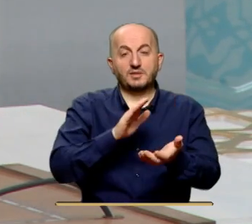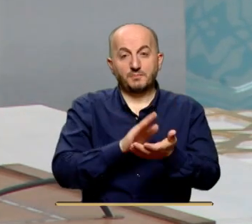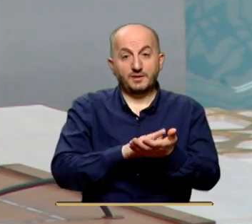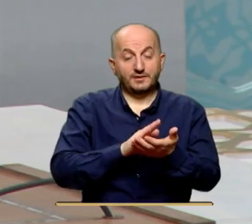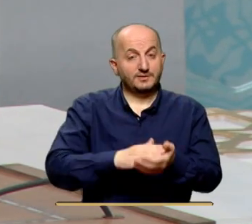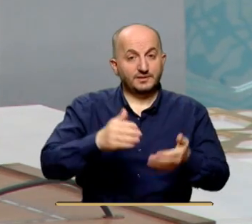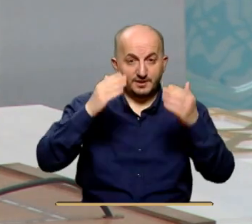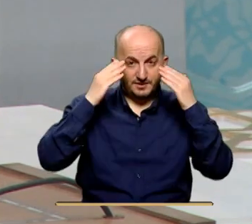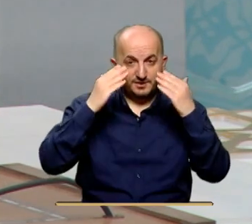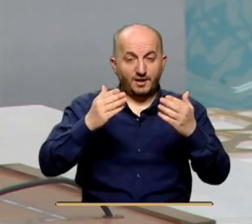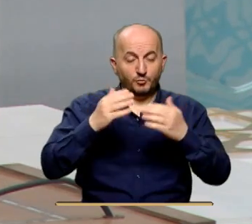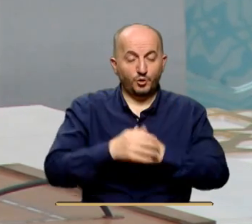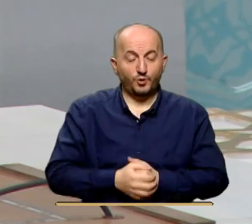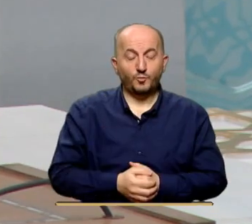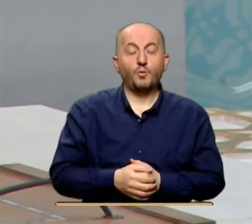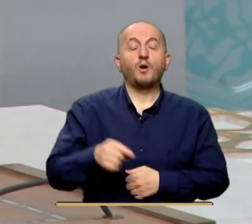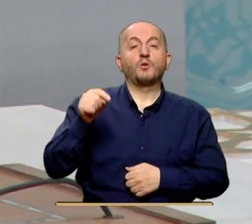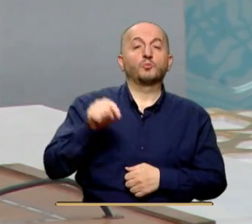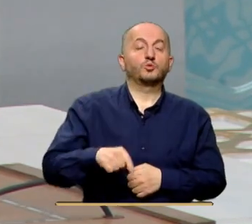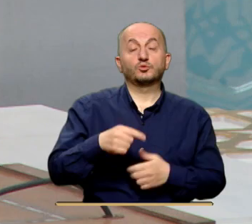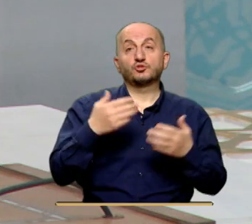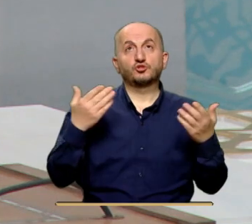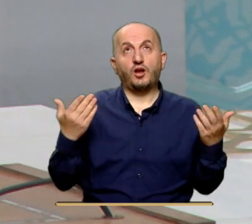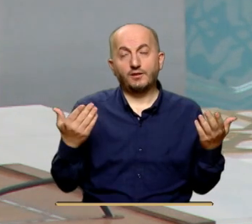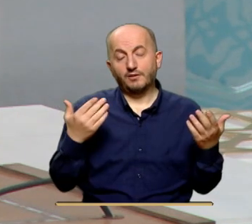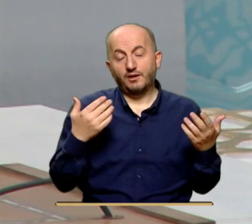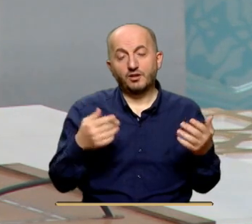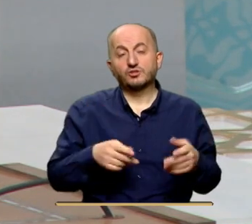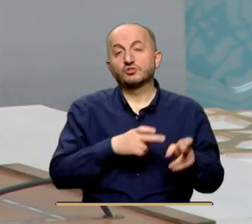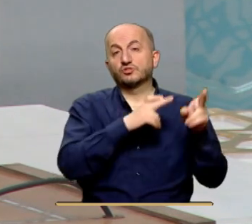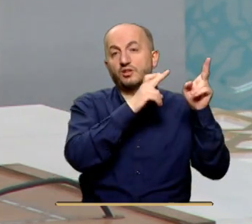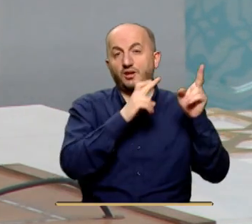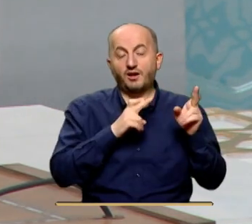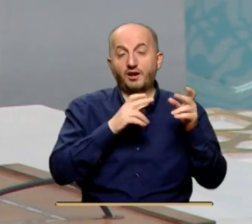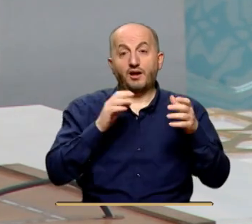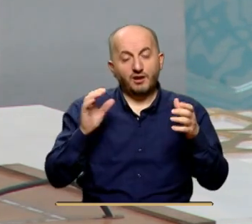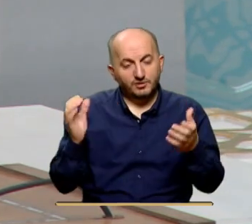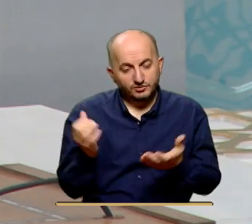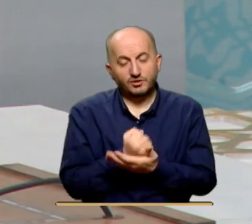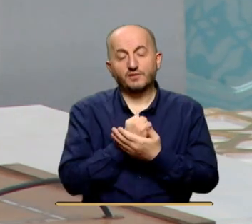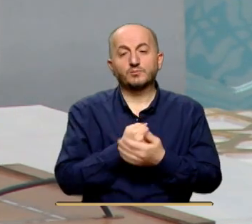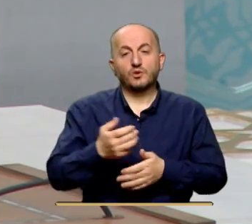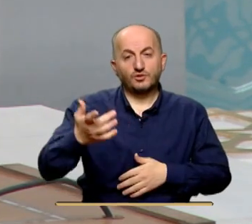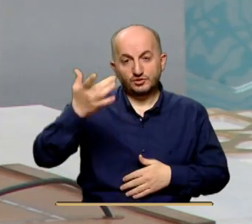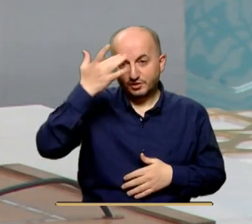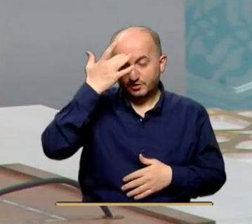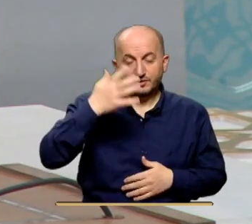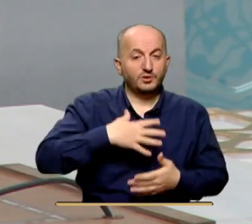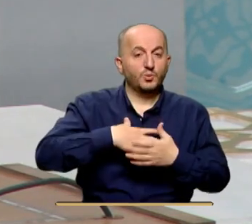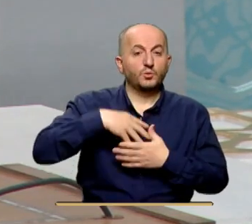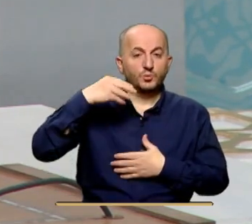bereketiyle selamlıyorum. Bugün inşallah Çanakkale zaferi ve şehitlik